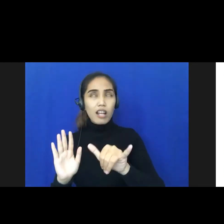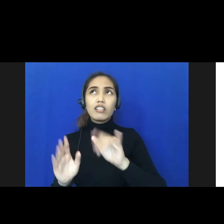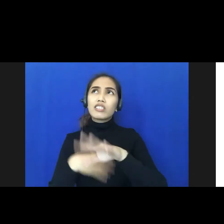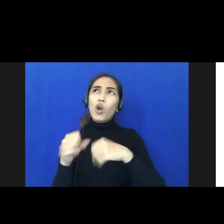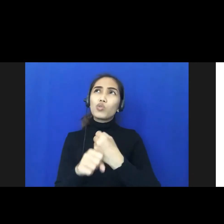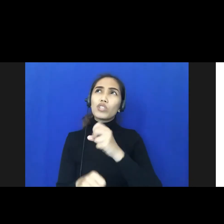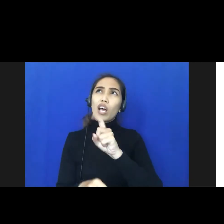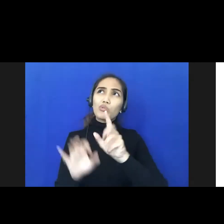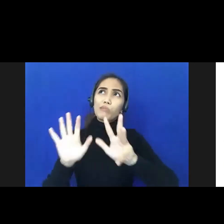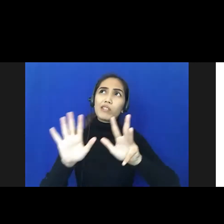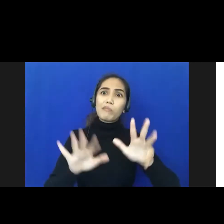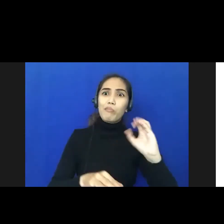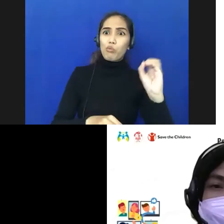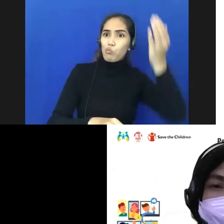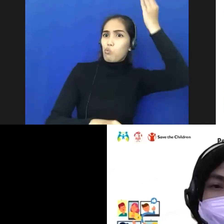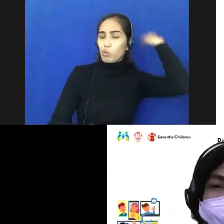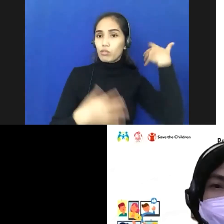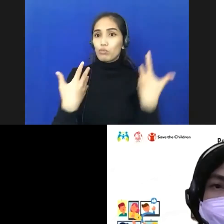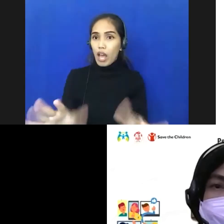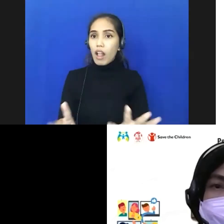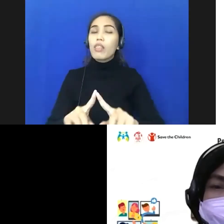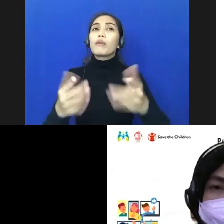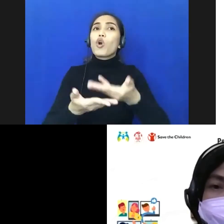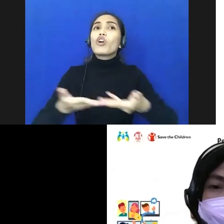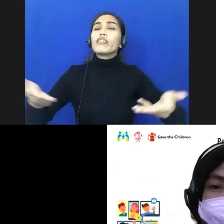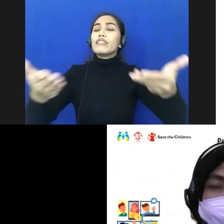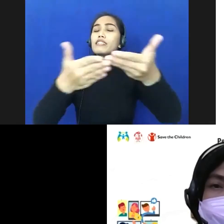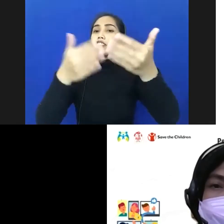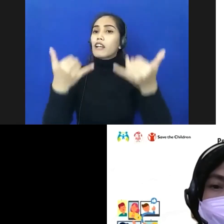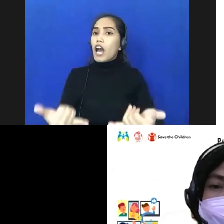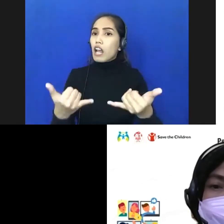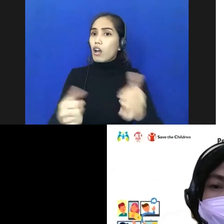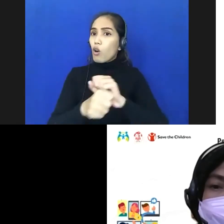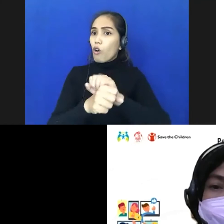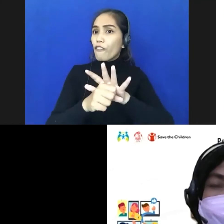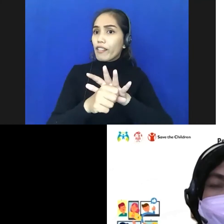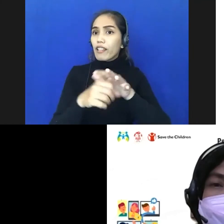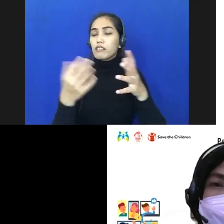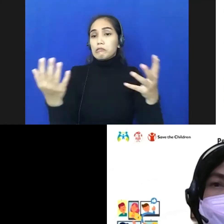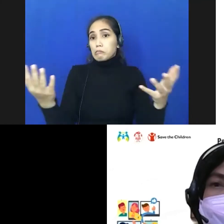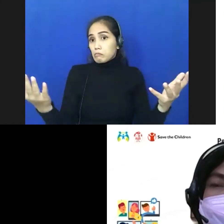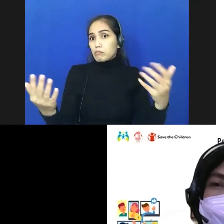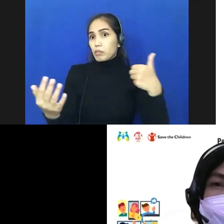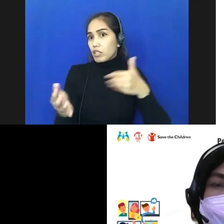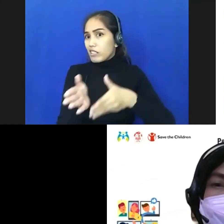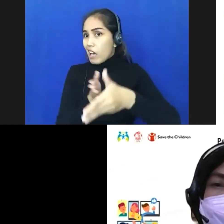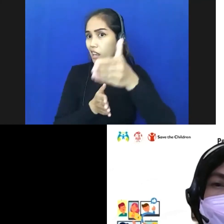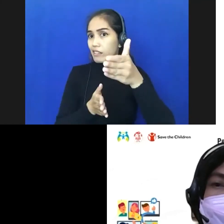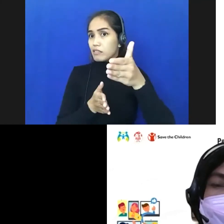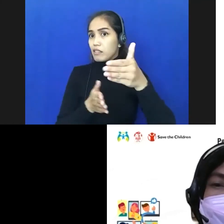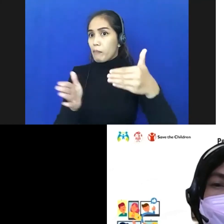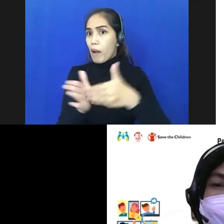dan bagaimana nih sekarang kondisinya pada masa pandemi ini, apakah masih bisa dijalankan, dan kira-kira apa saja